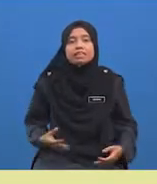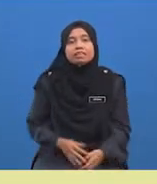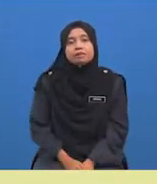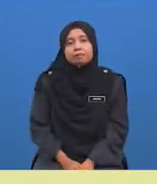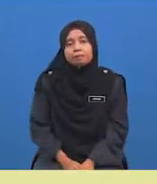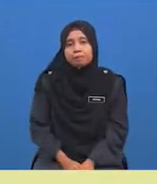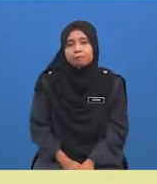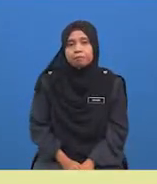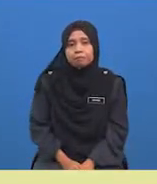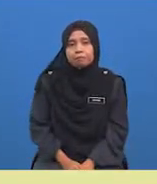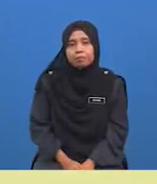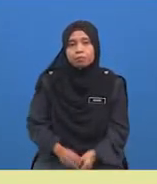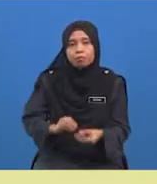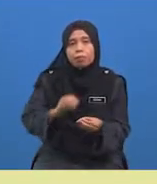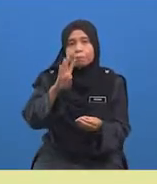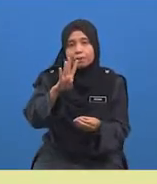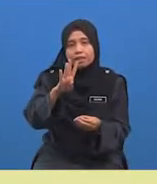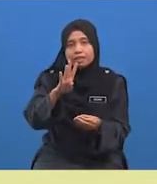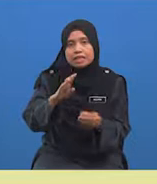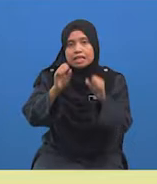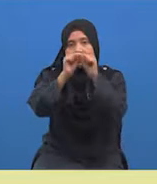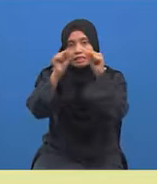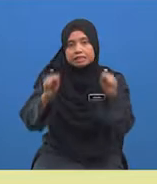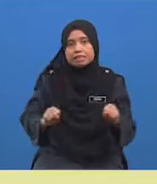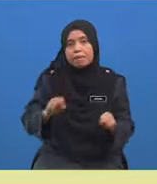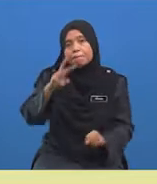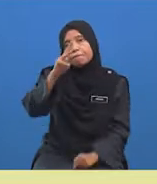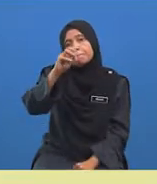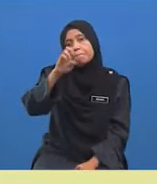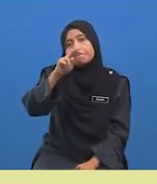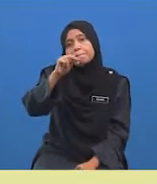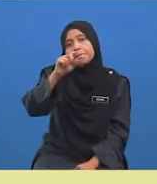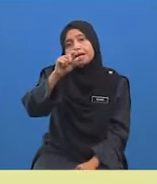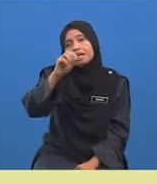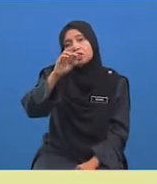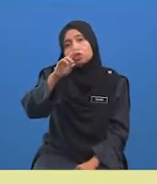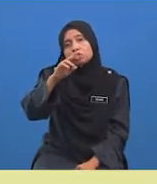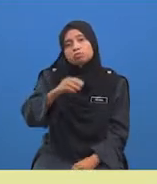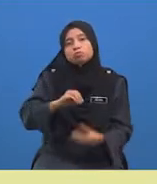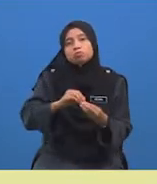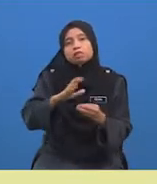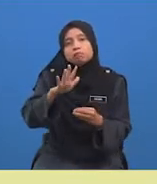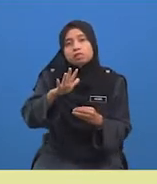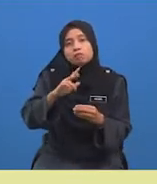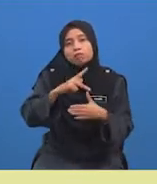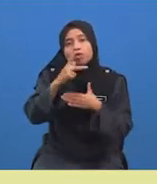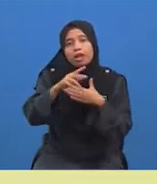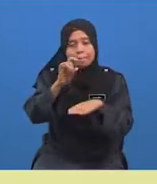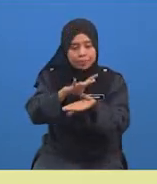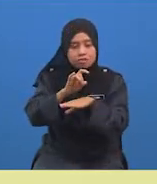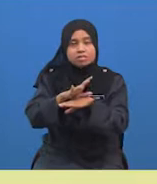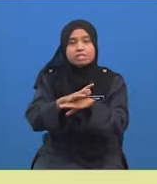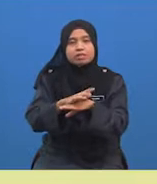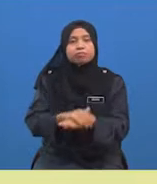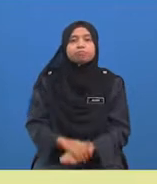sosial. Yang keempat, sistem mentor. Yang kelima, program